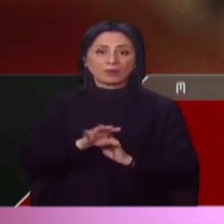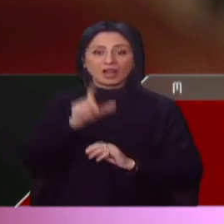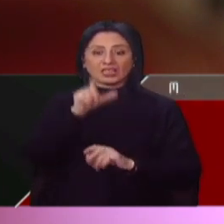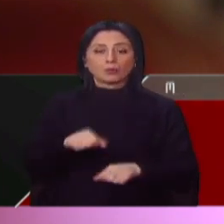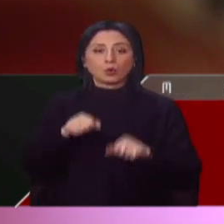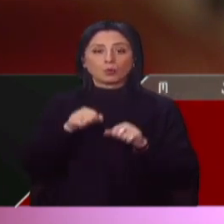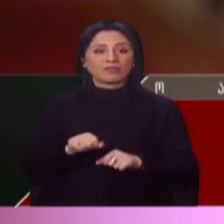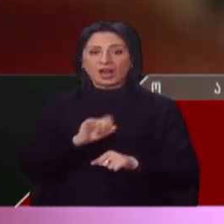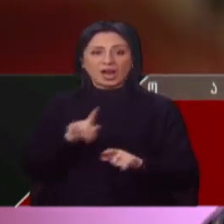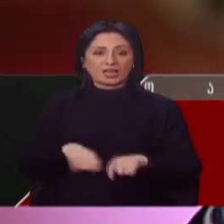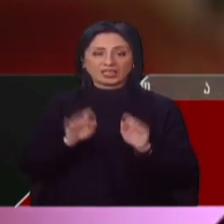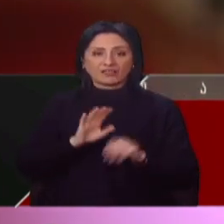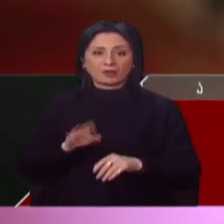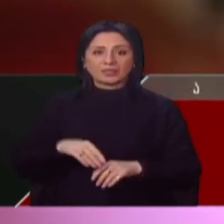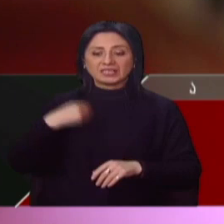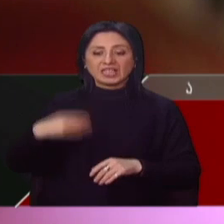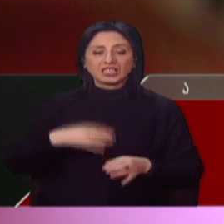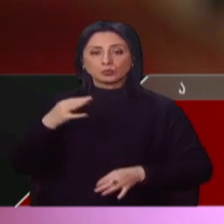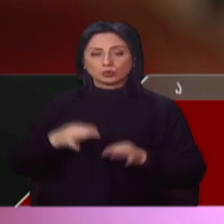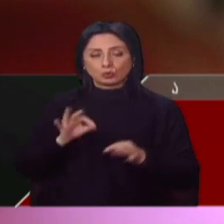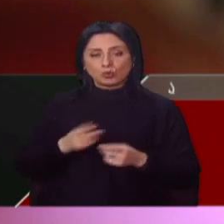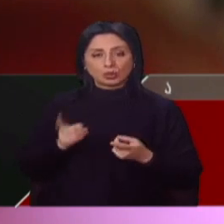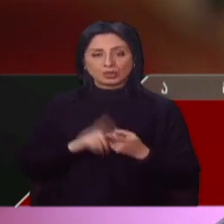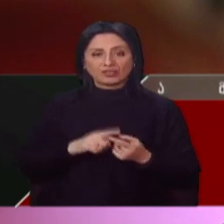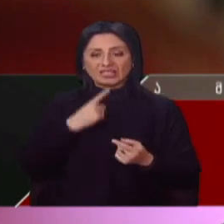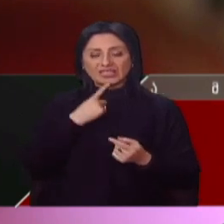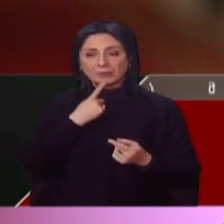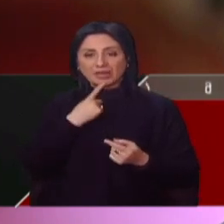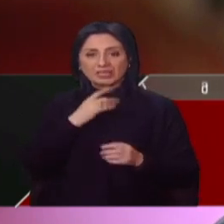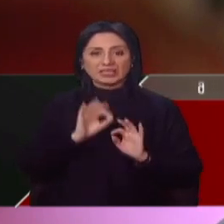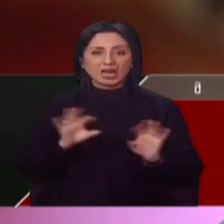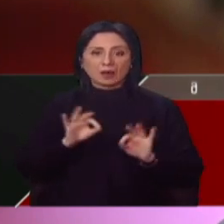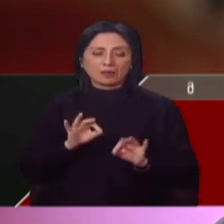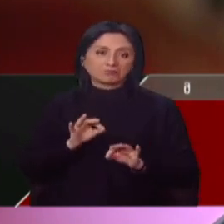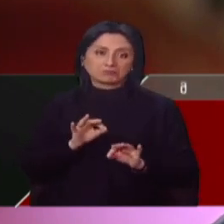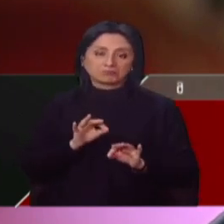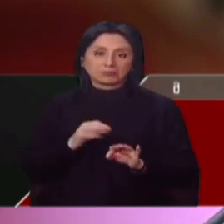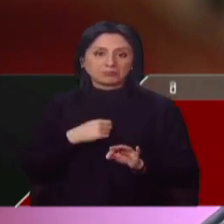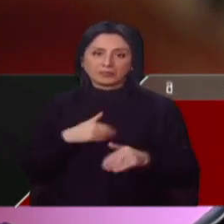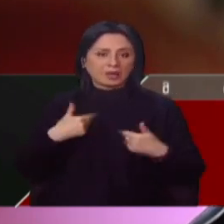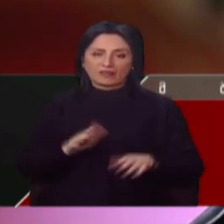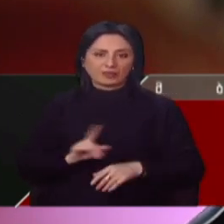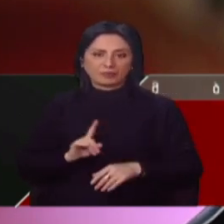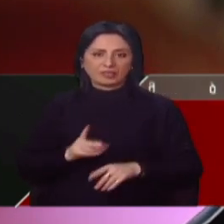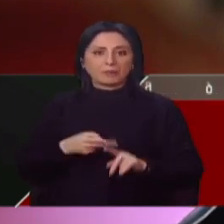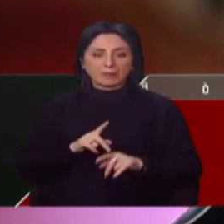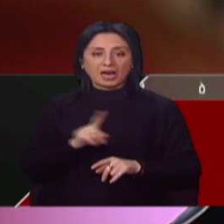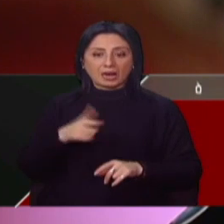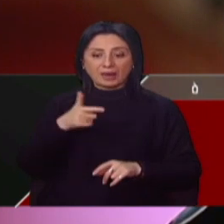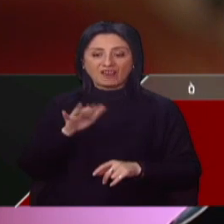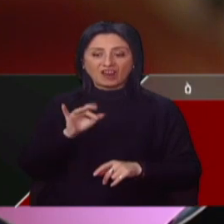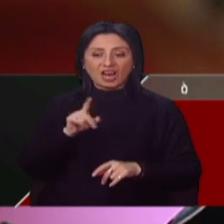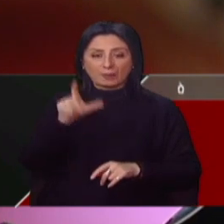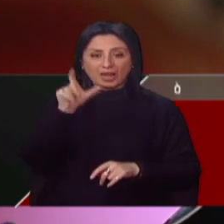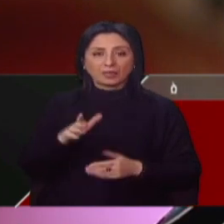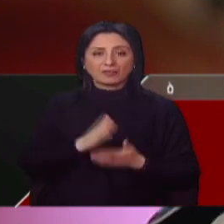ადამიანის უფლება არ დარღვეულა. სტრასბურგის სასამართლოსთან დაკავშირებით სკეპტიციზმი გამოხატა, მე არ მივესალმები ამას, მაგრამ ნიკა გვარამია